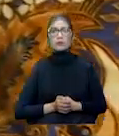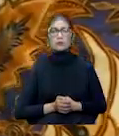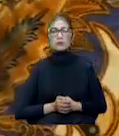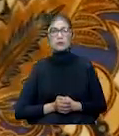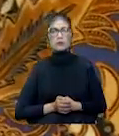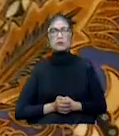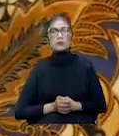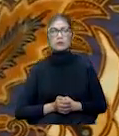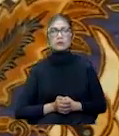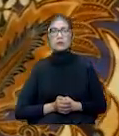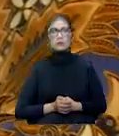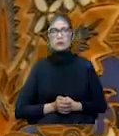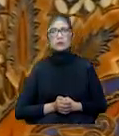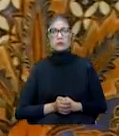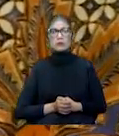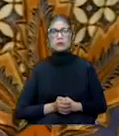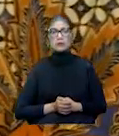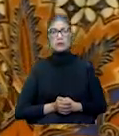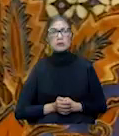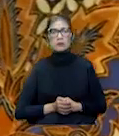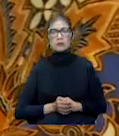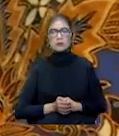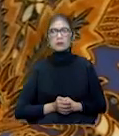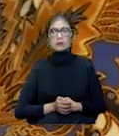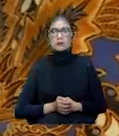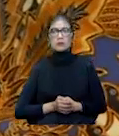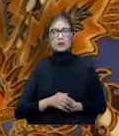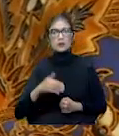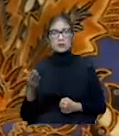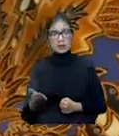Ya Allah, ya. Kita yang hebat, kuat.